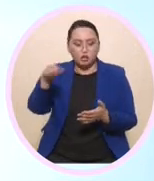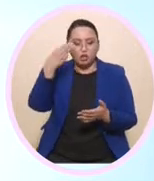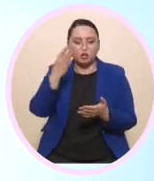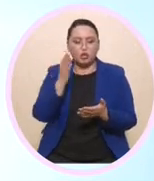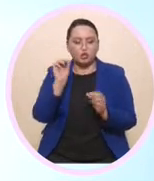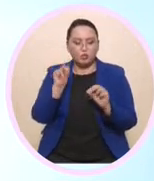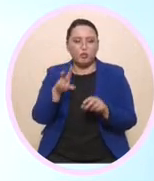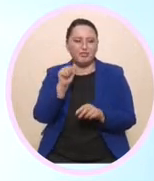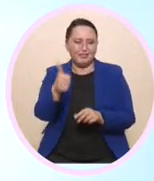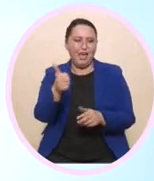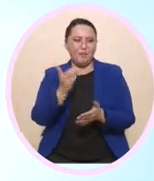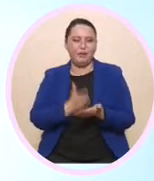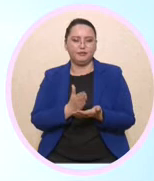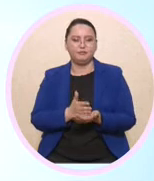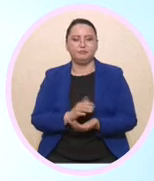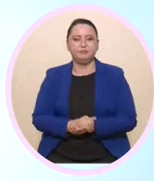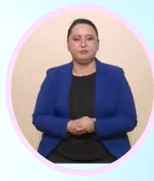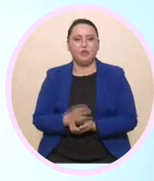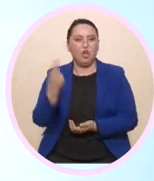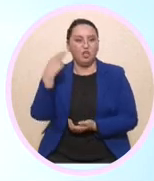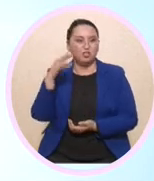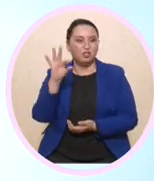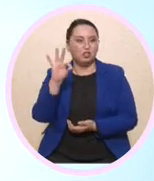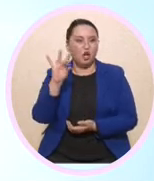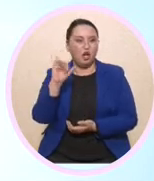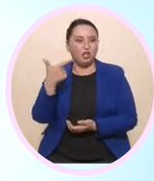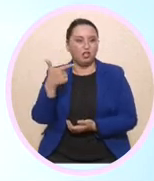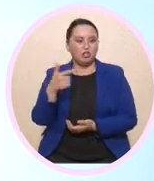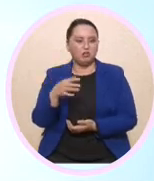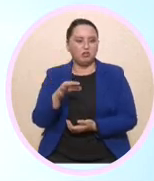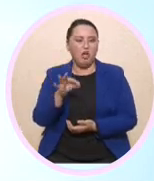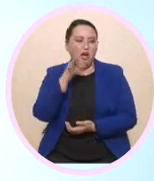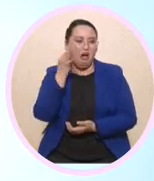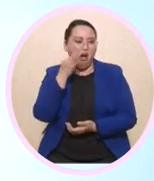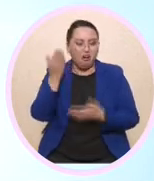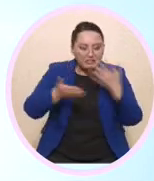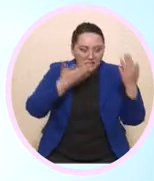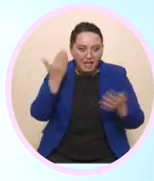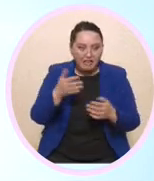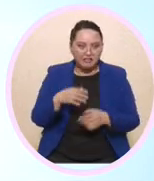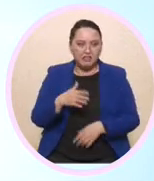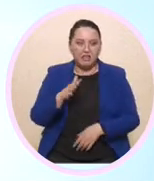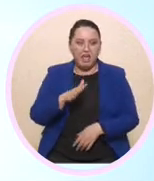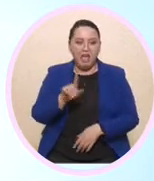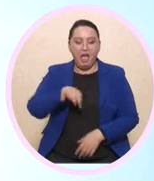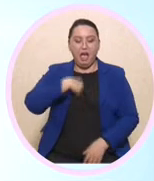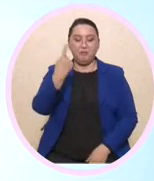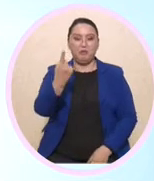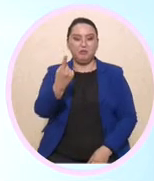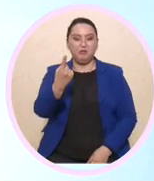За, дөрг олц хайдаг, амиа бодсон, нөхцөл байдлыг овжин